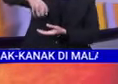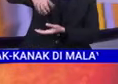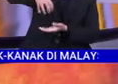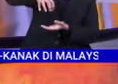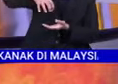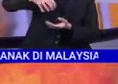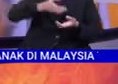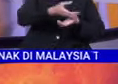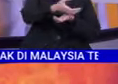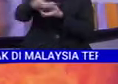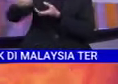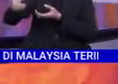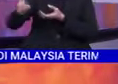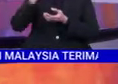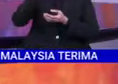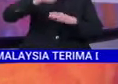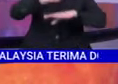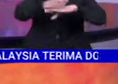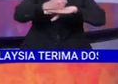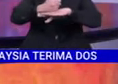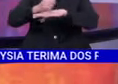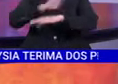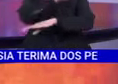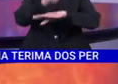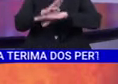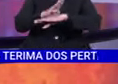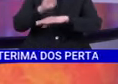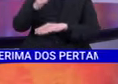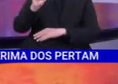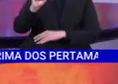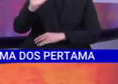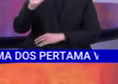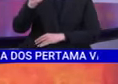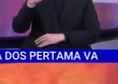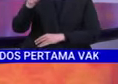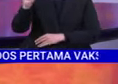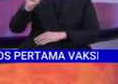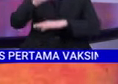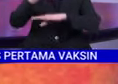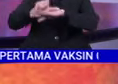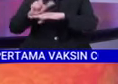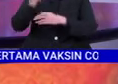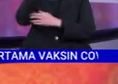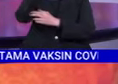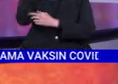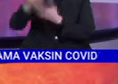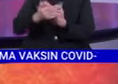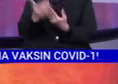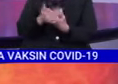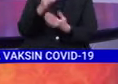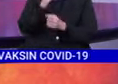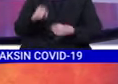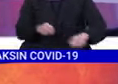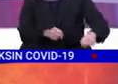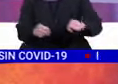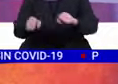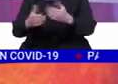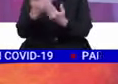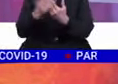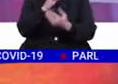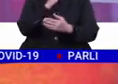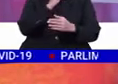akan ditambah di kawasan penempatan Bukit Malut Langkawi Kedah ia bagi memudahkan akses sub Jalan Air jika berlaku